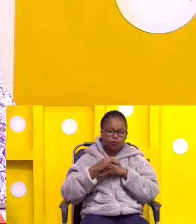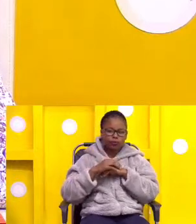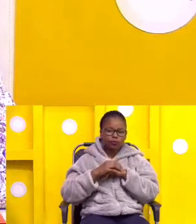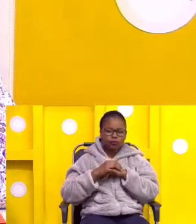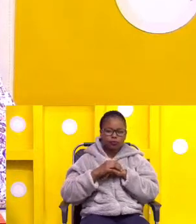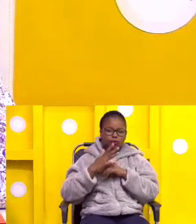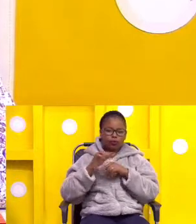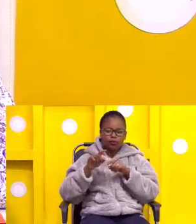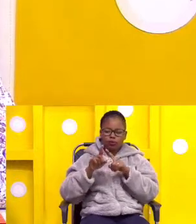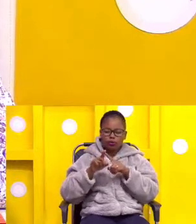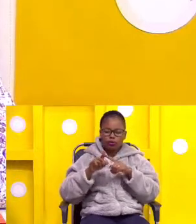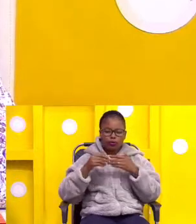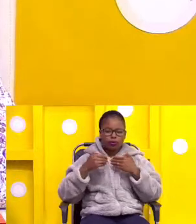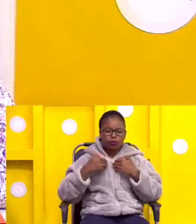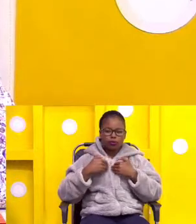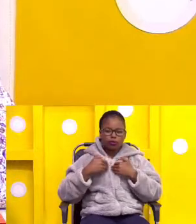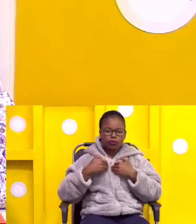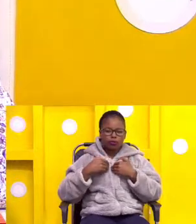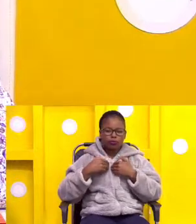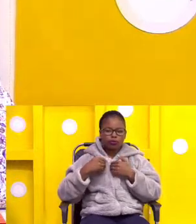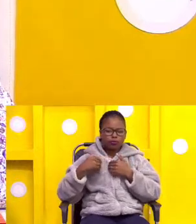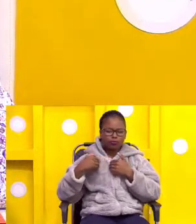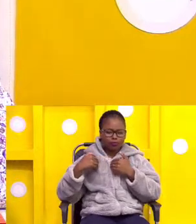njira ya kieha